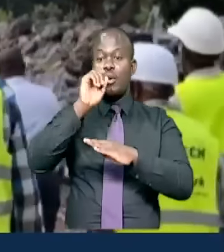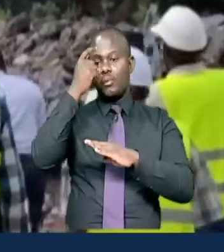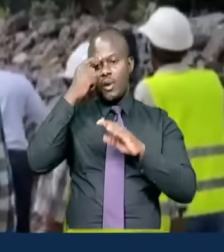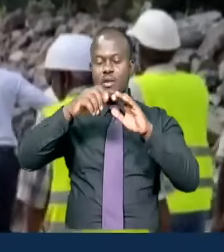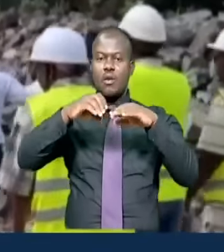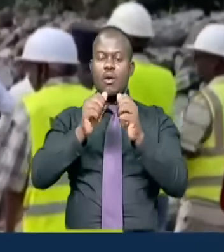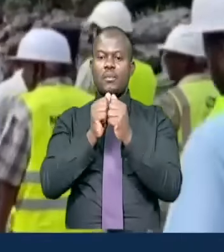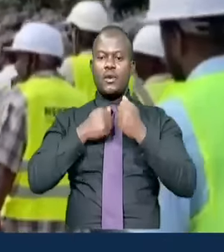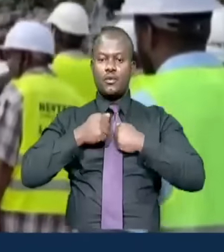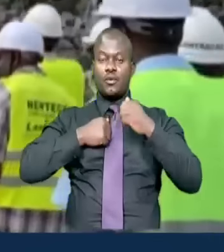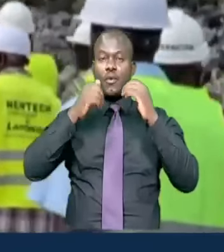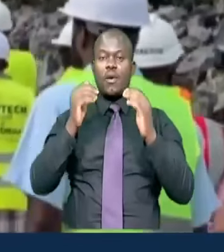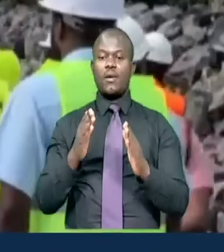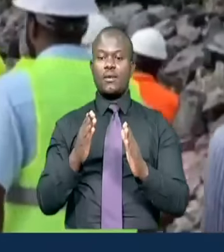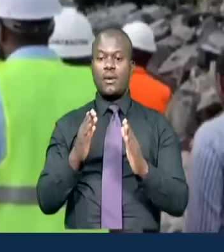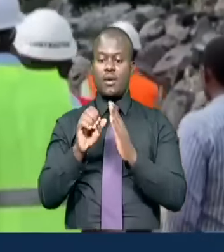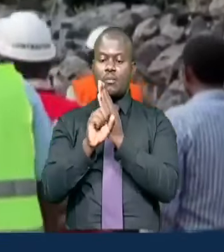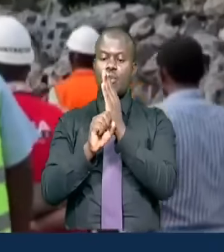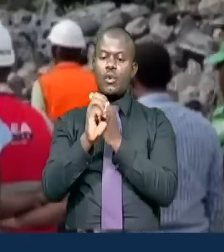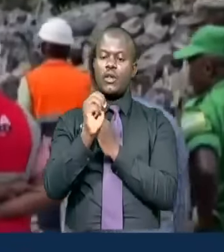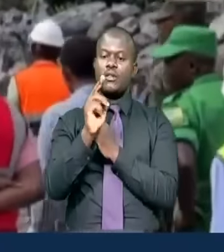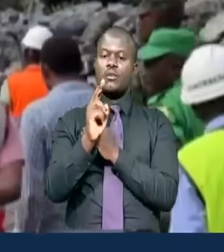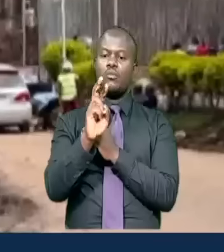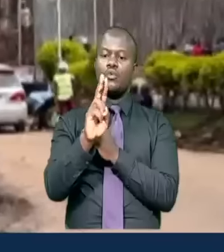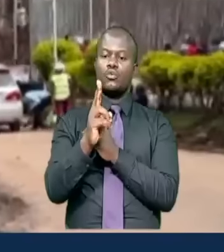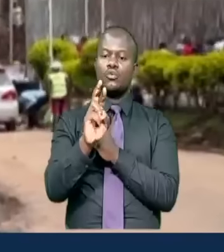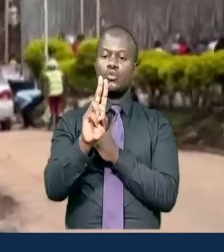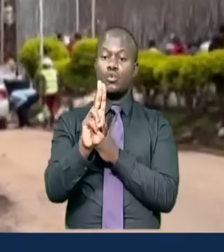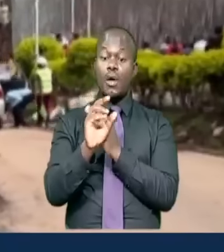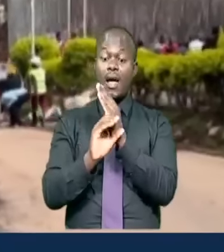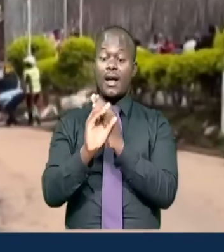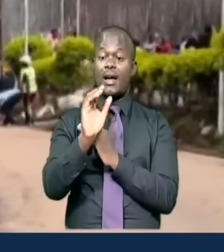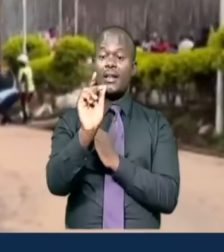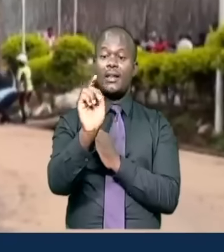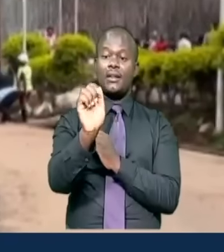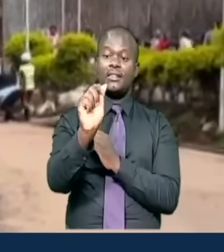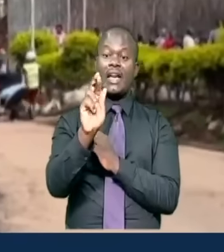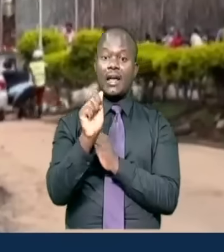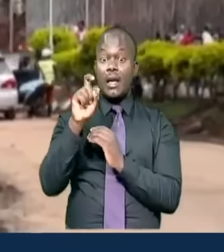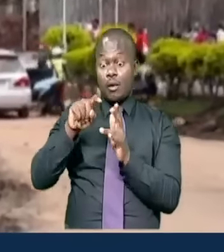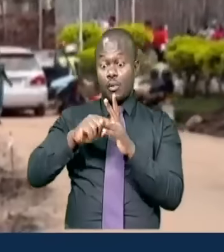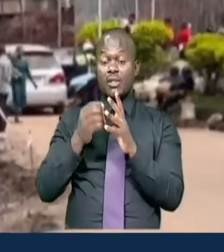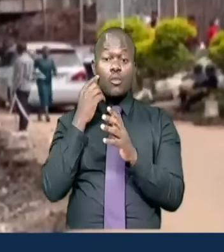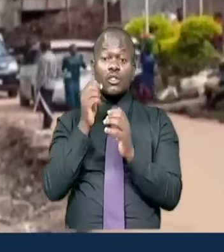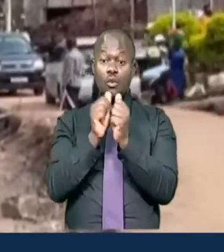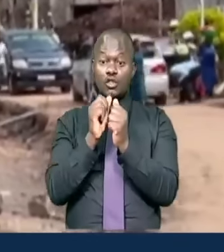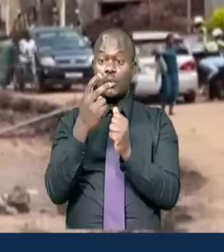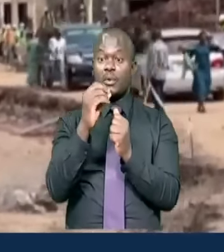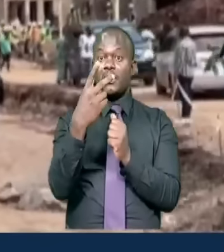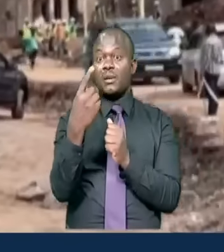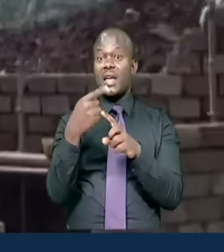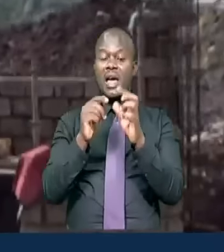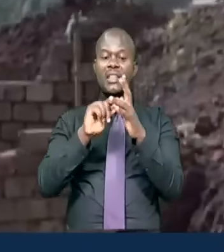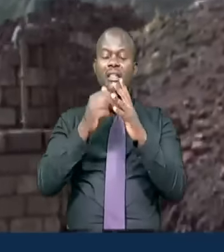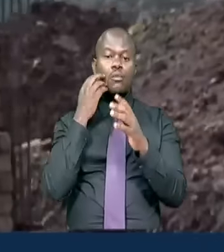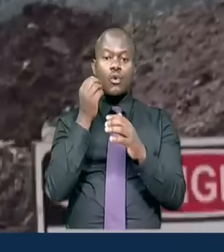Demokarasi ya Kongo n'u Rwanda mu murenge wa Mururu mu kagari ka Tara iyi mirimo yagombaga gutangira mu kwa 10/2021 ariko itangira mu